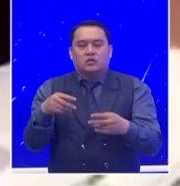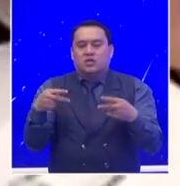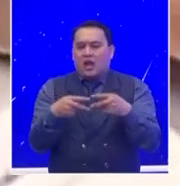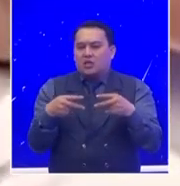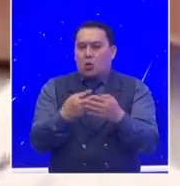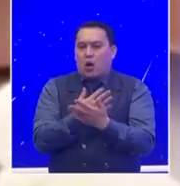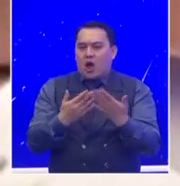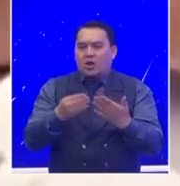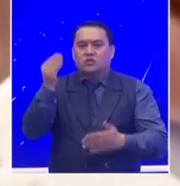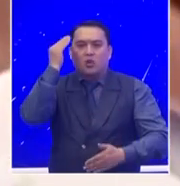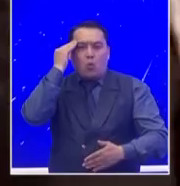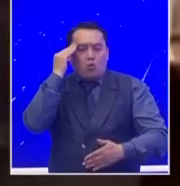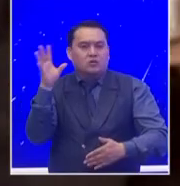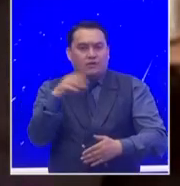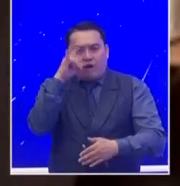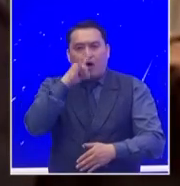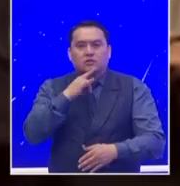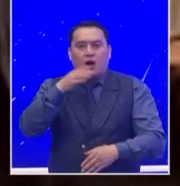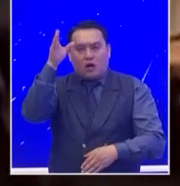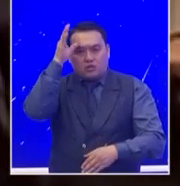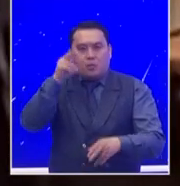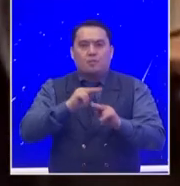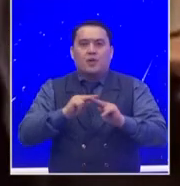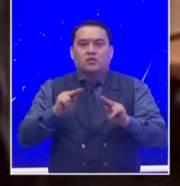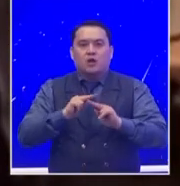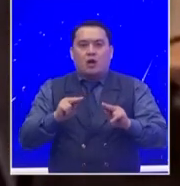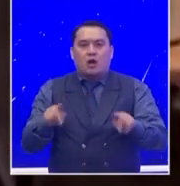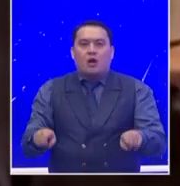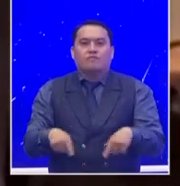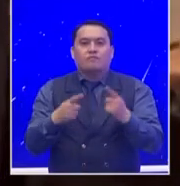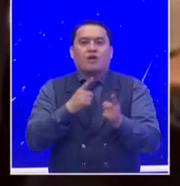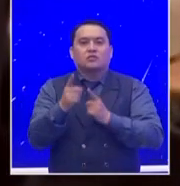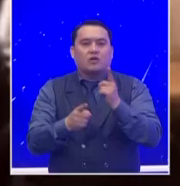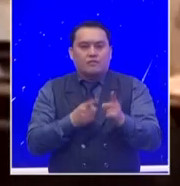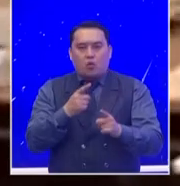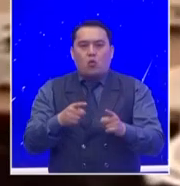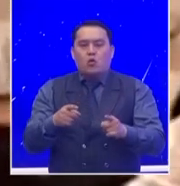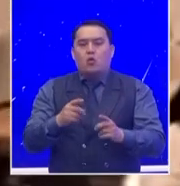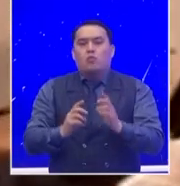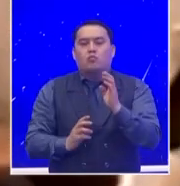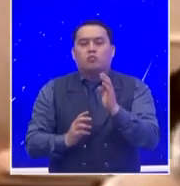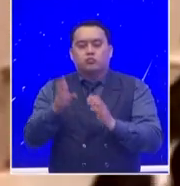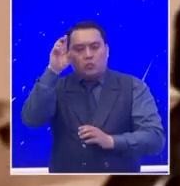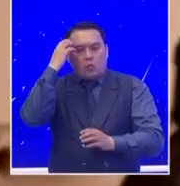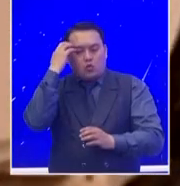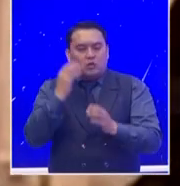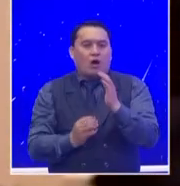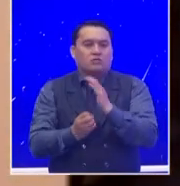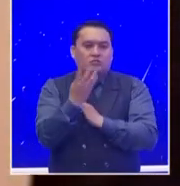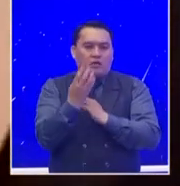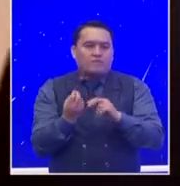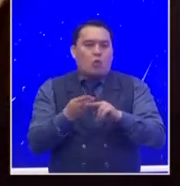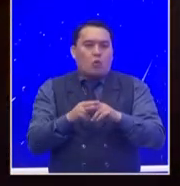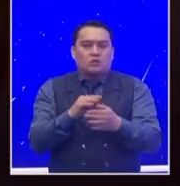теориясы сынды салалар бойынша қазақстандық ғалымдар мектебін қалыптастырды. Еліміздегі мұнай газ шығаратын орындарға компьютерлік